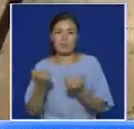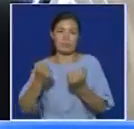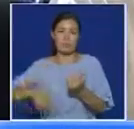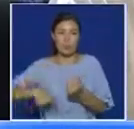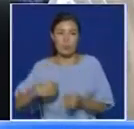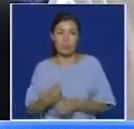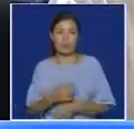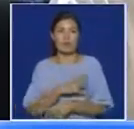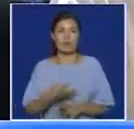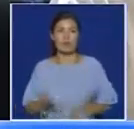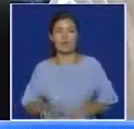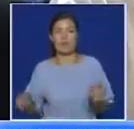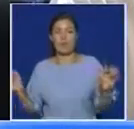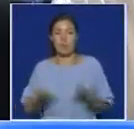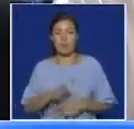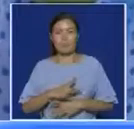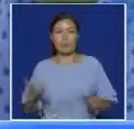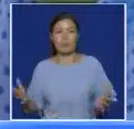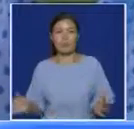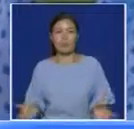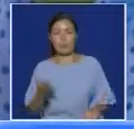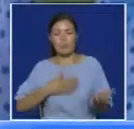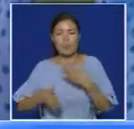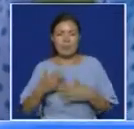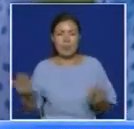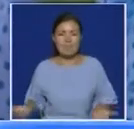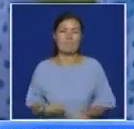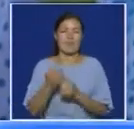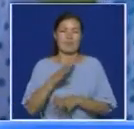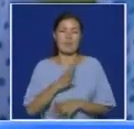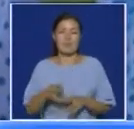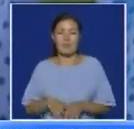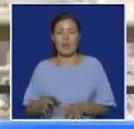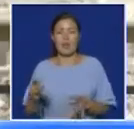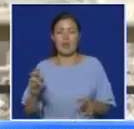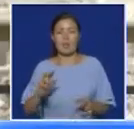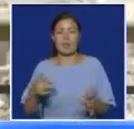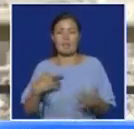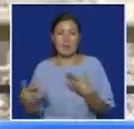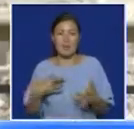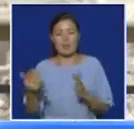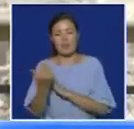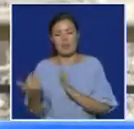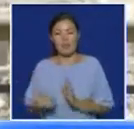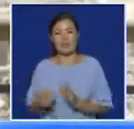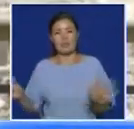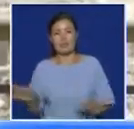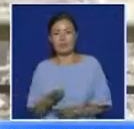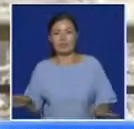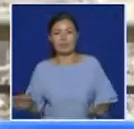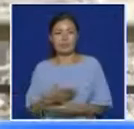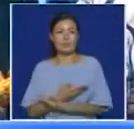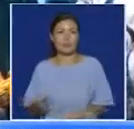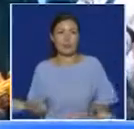қазылды. Жиналған жұртшылық мерейтойды көтеріңкі көңіл күймен атап өтті. Мерекелік концертте өнерпаздар ән жырларын жырқап, күй